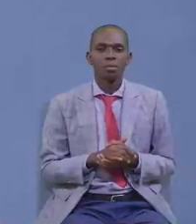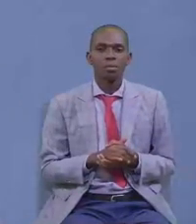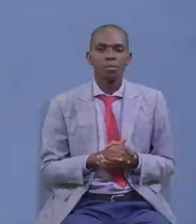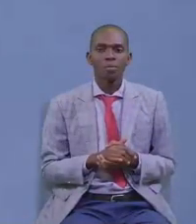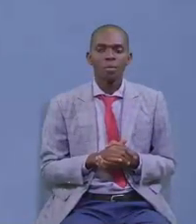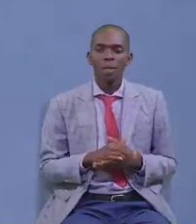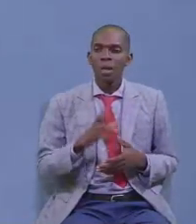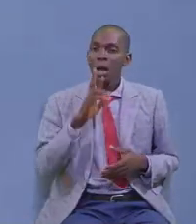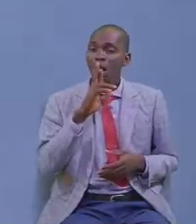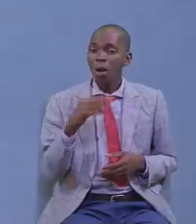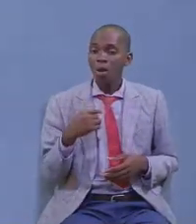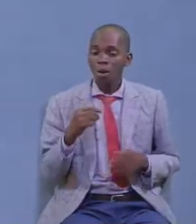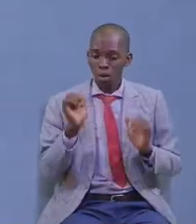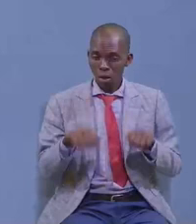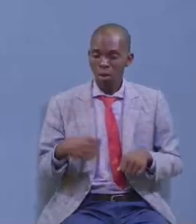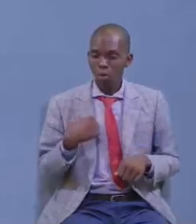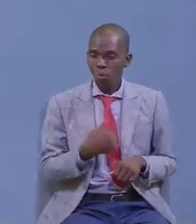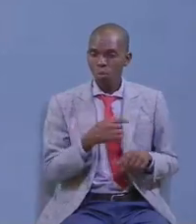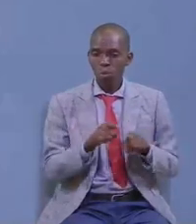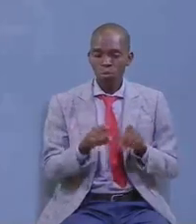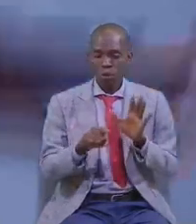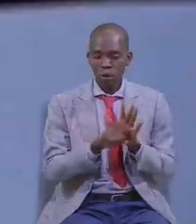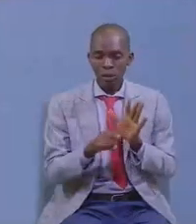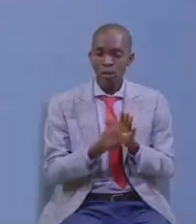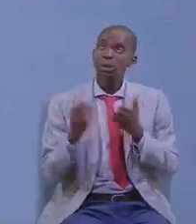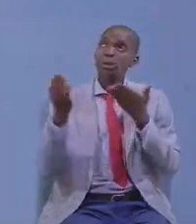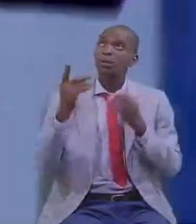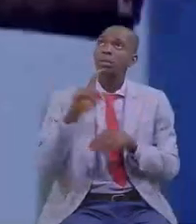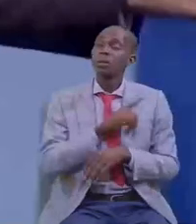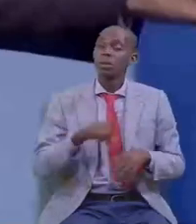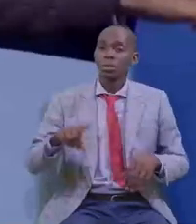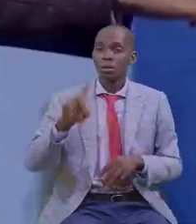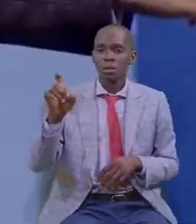Est-ce que vous pouvez servir le Seigneur de façon négative? Aaron